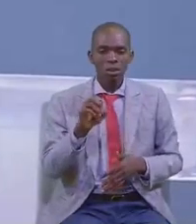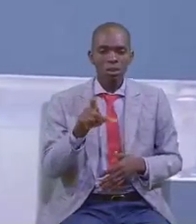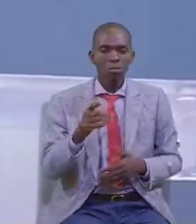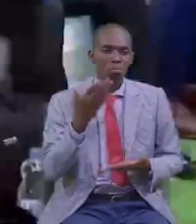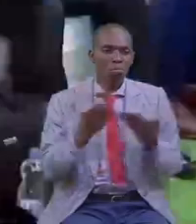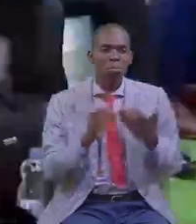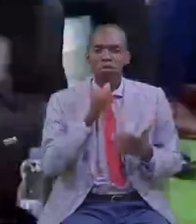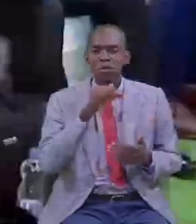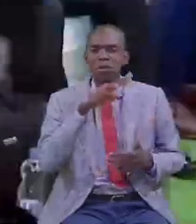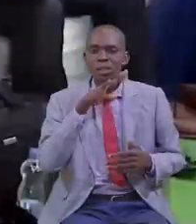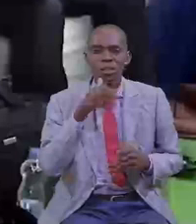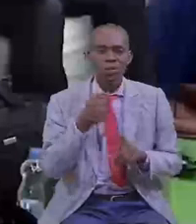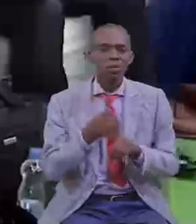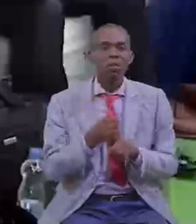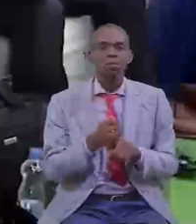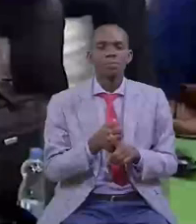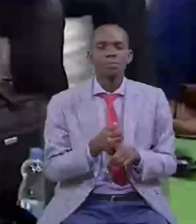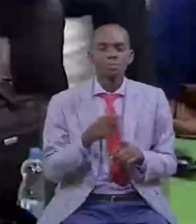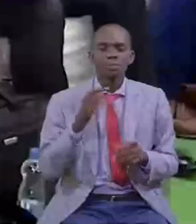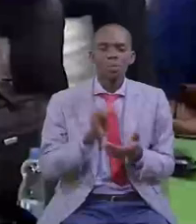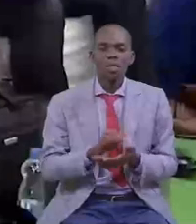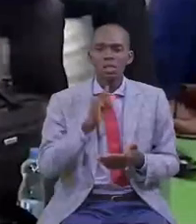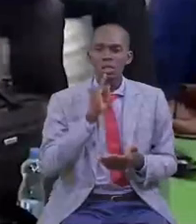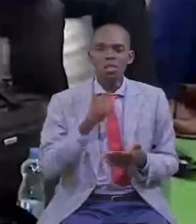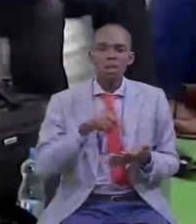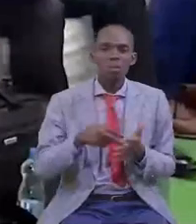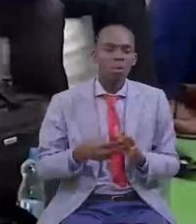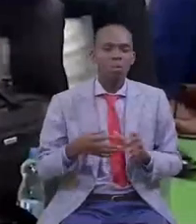La résolution de cœur. N'importe où tu es.